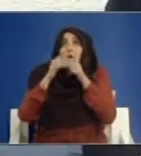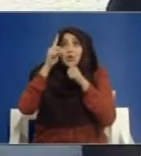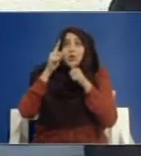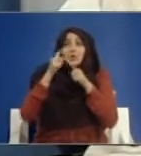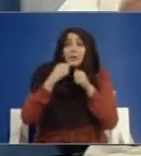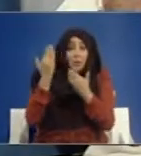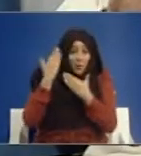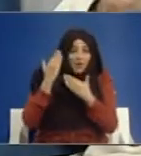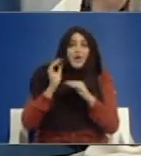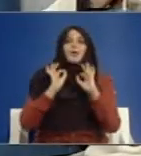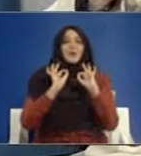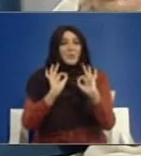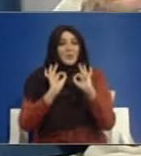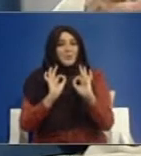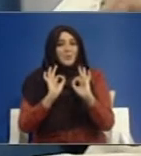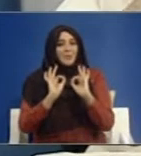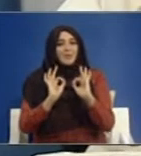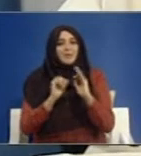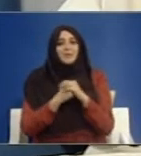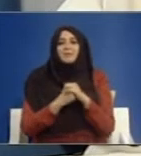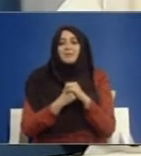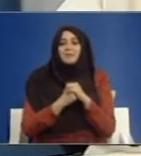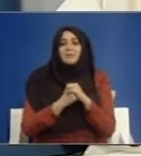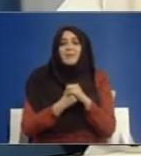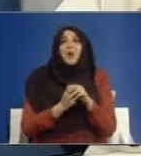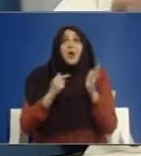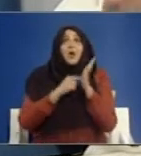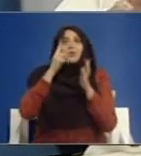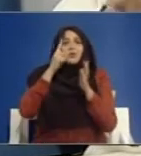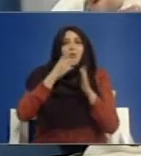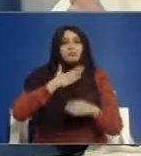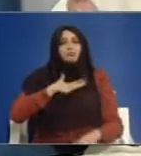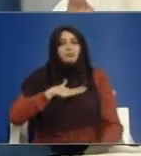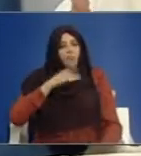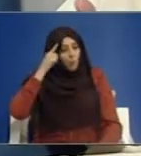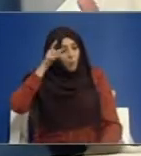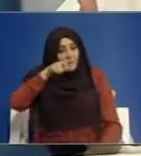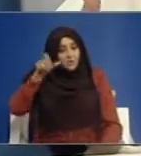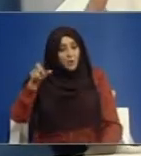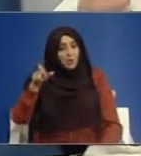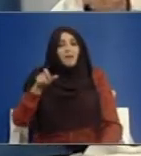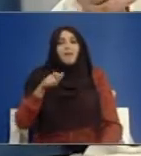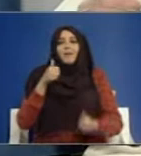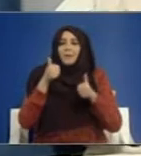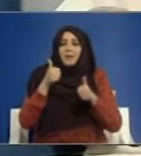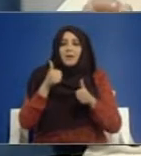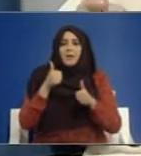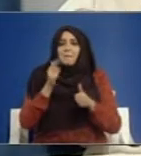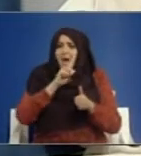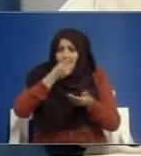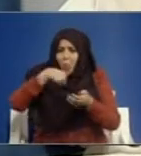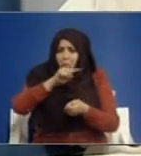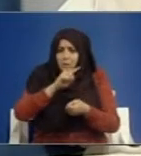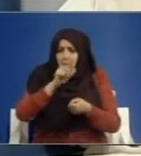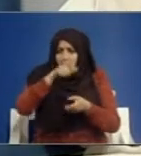أيوة، هذا هو القرب من الرضا. ورضا الله تعالى لا يناله كل إنسان، صح، يناله من